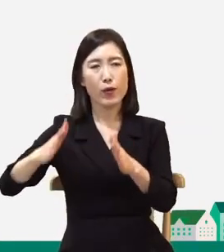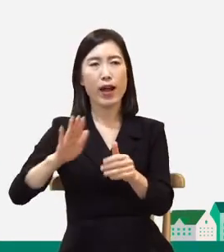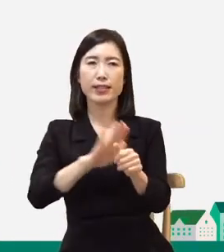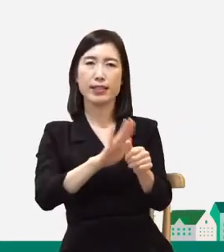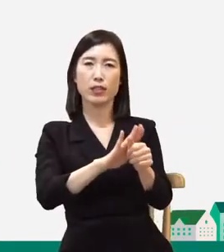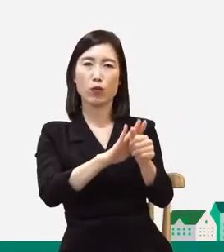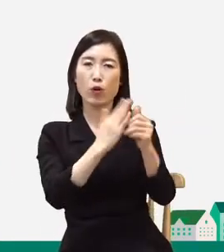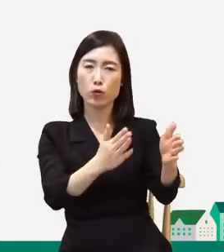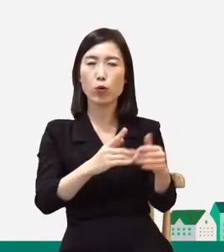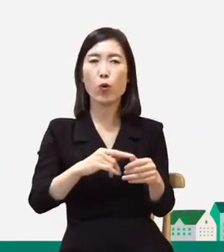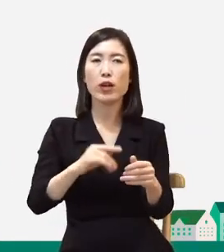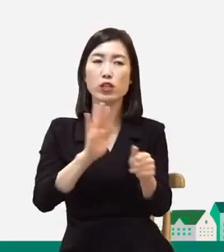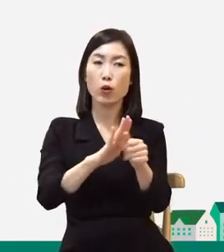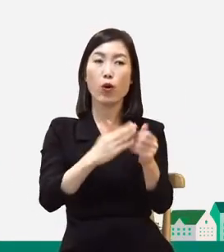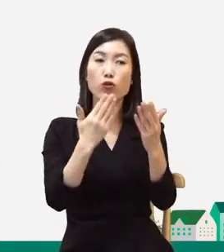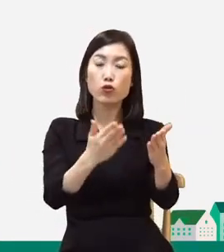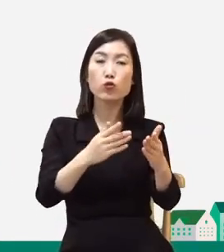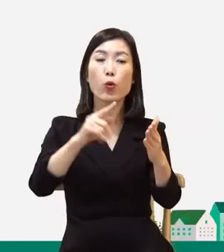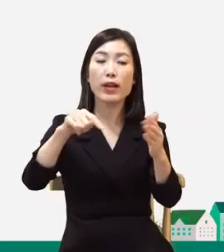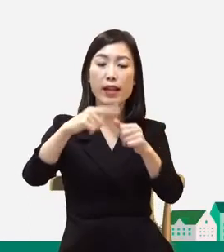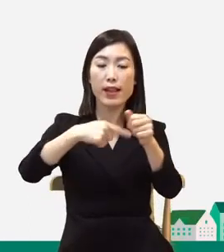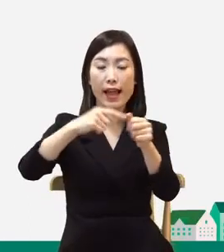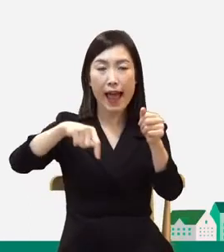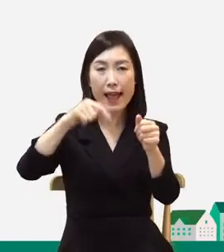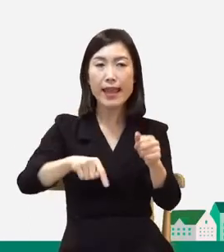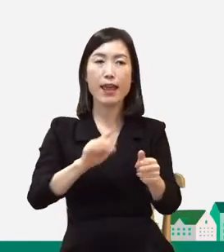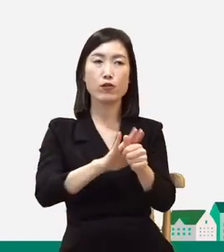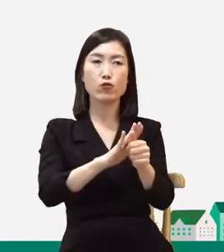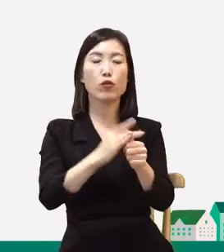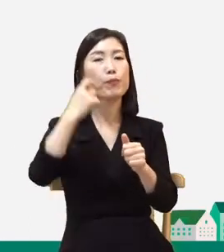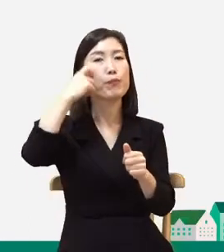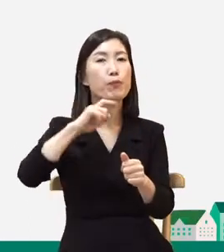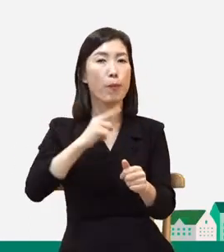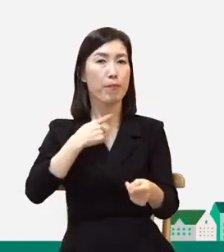그리고 1년 이후에 평가하는 과정을 진행하고 있습니다.